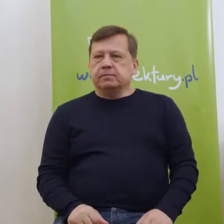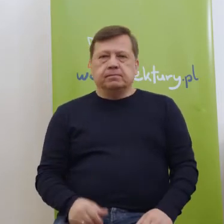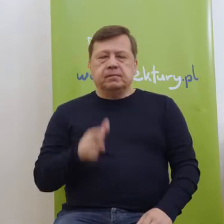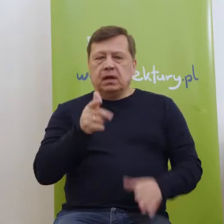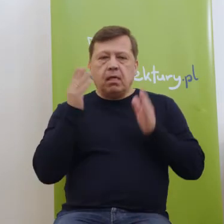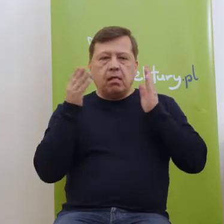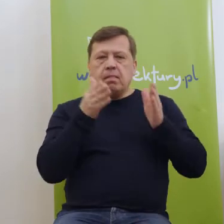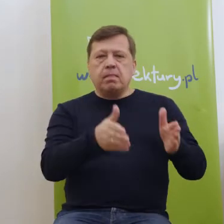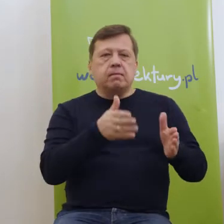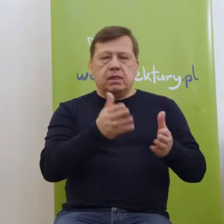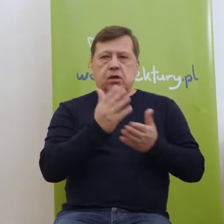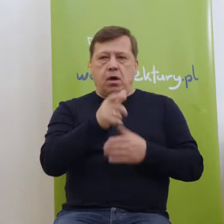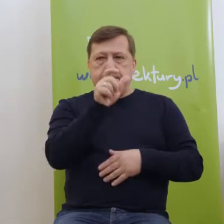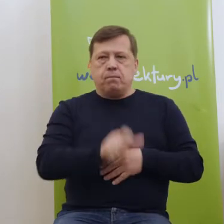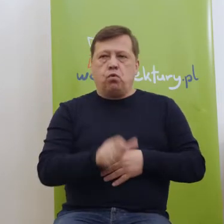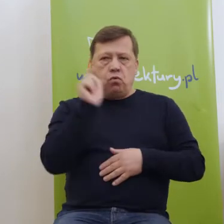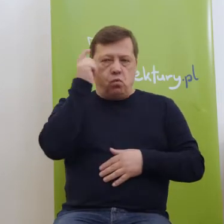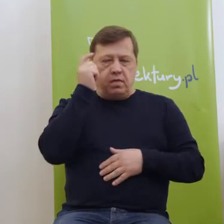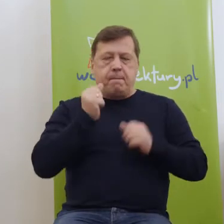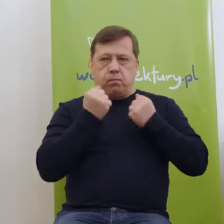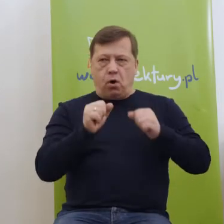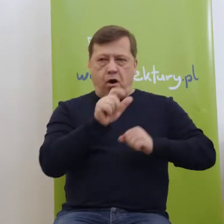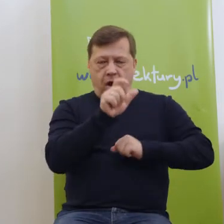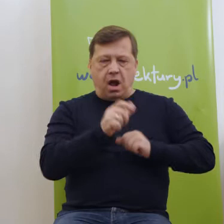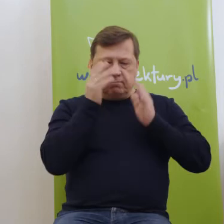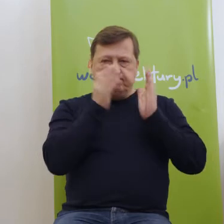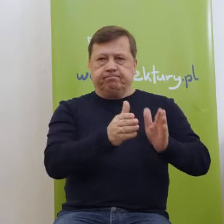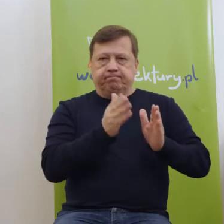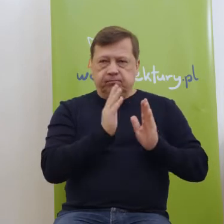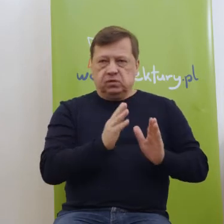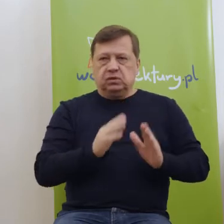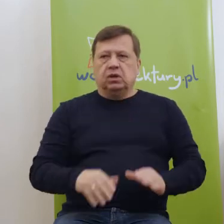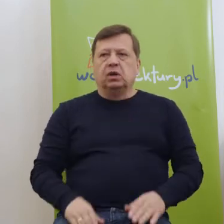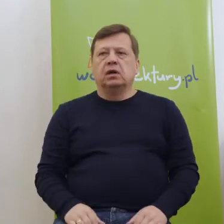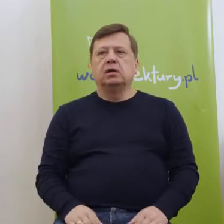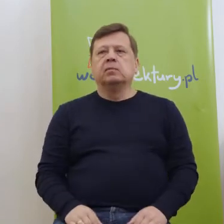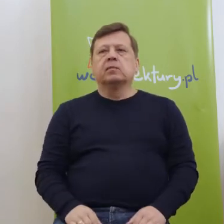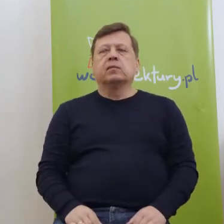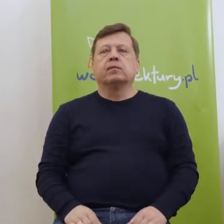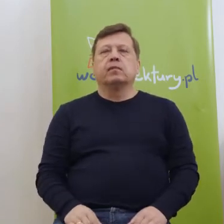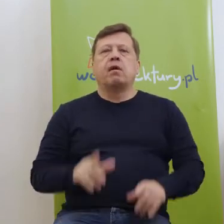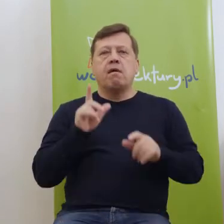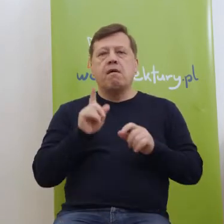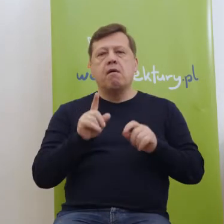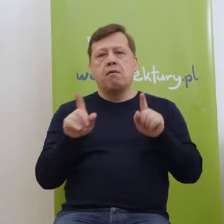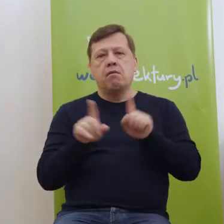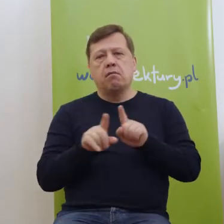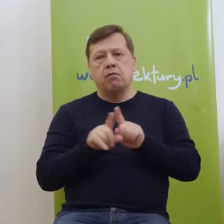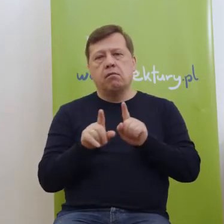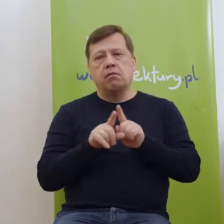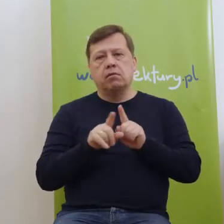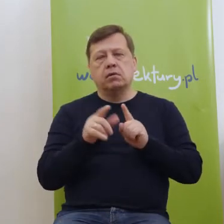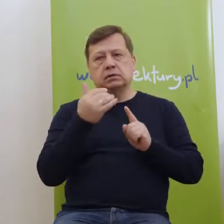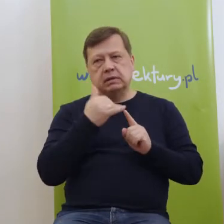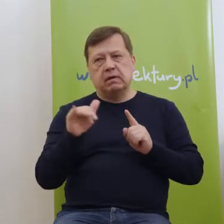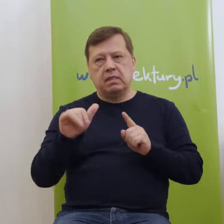skupiona oczywiście na głównej bohaterce, to równie tym konkolem mógłby być dziadek Antoni, ale też znaleźlibyśmy innych